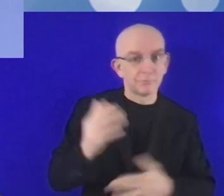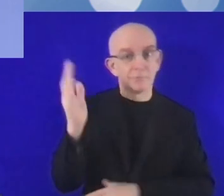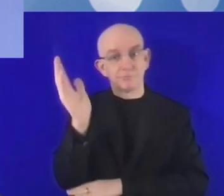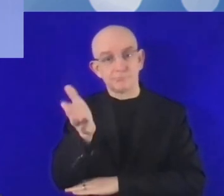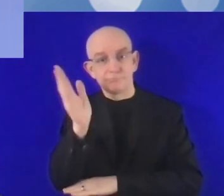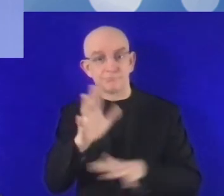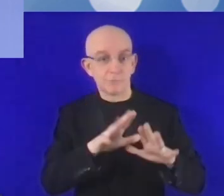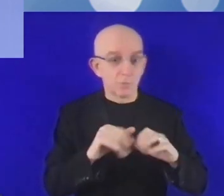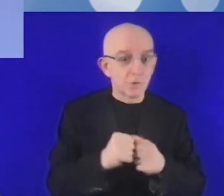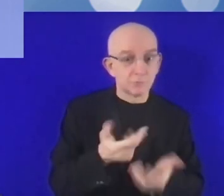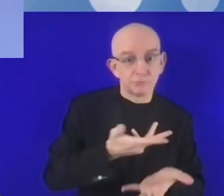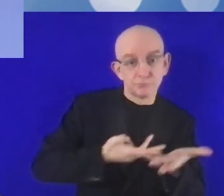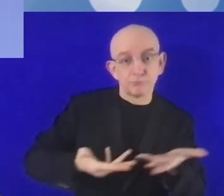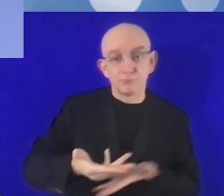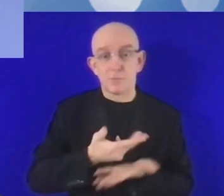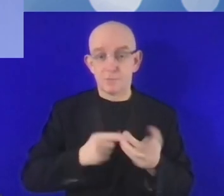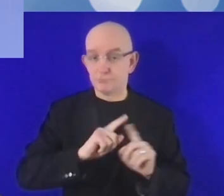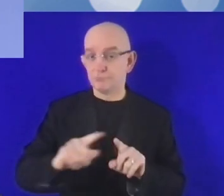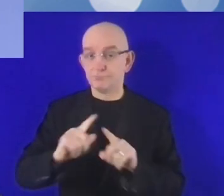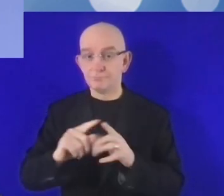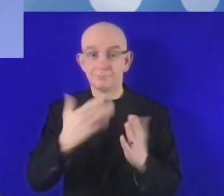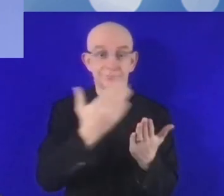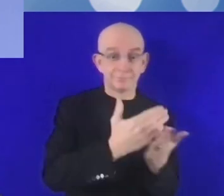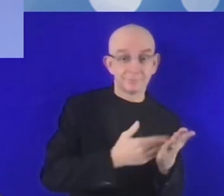会、工作会，还有